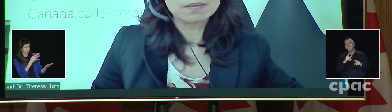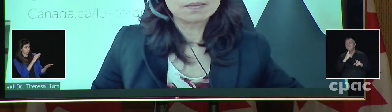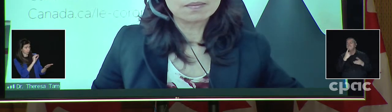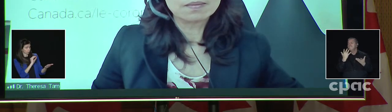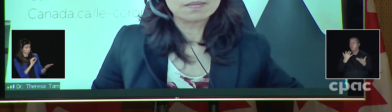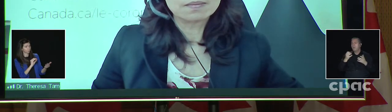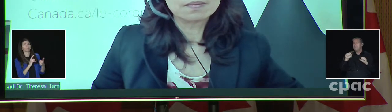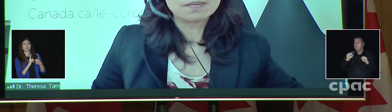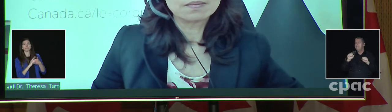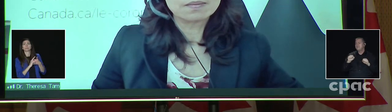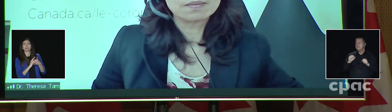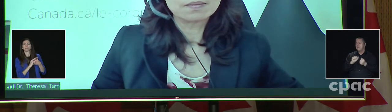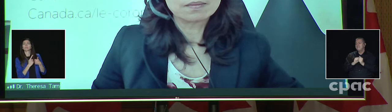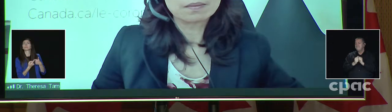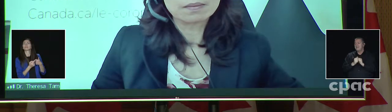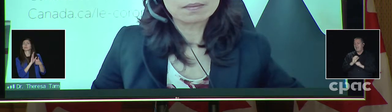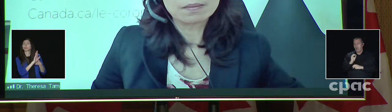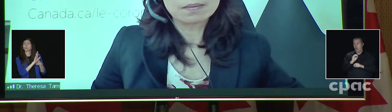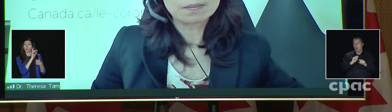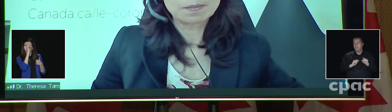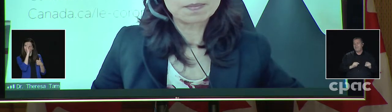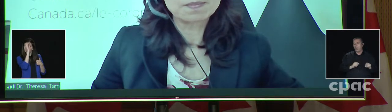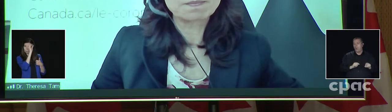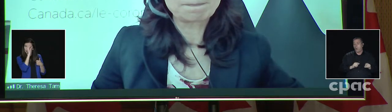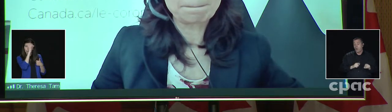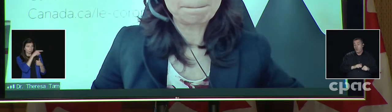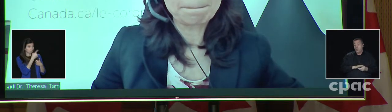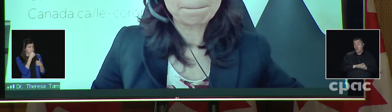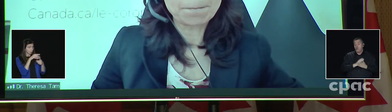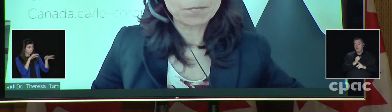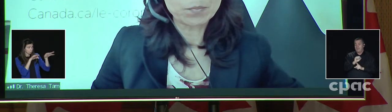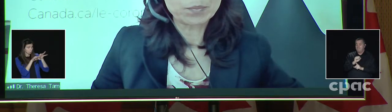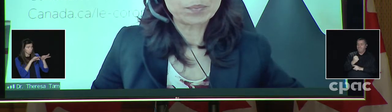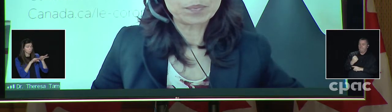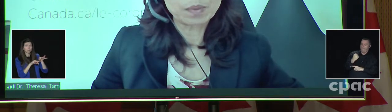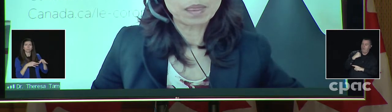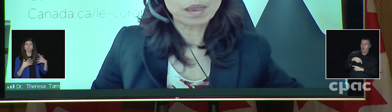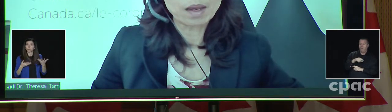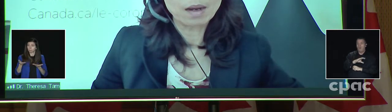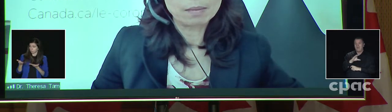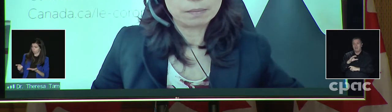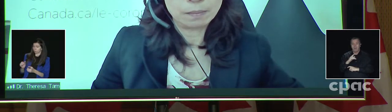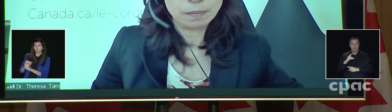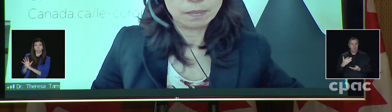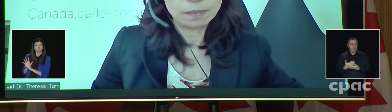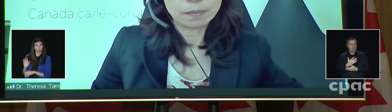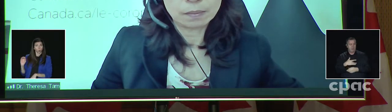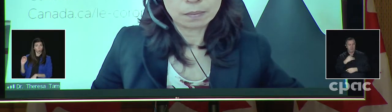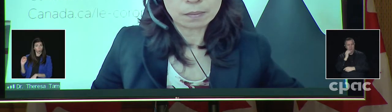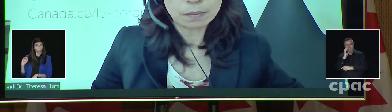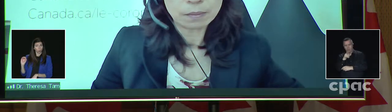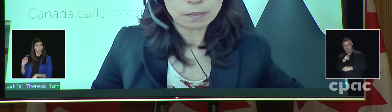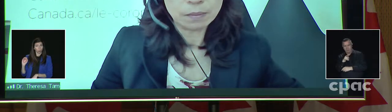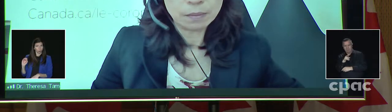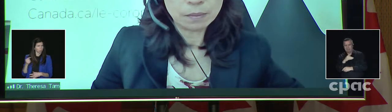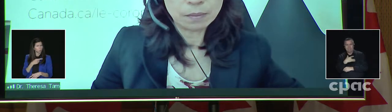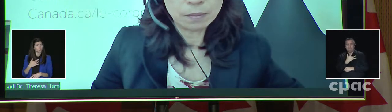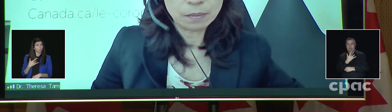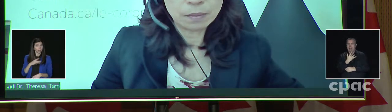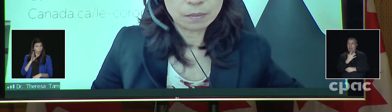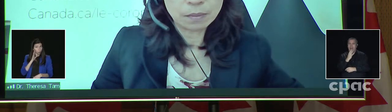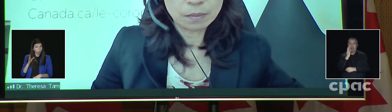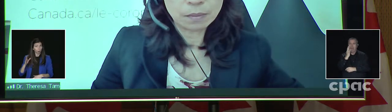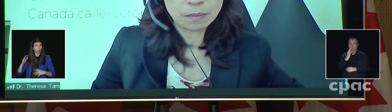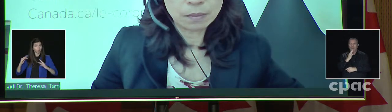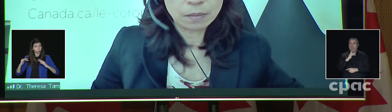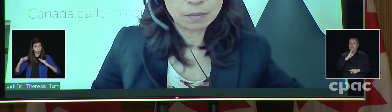probabilités que le variant Omicron devienne dominant au Canada? Parce qu'on a l'impression, à vous écouter, que c'est un peu inévitable.